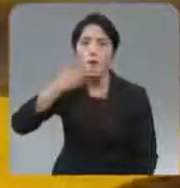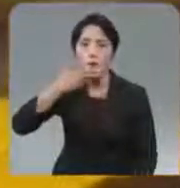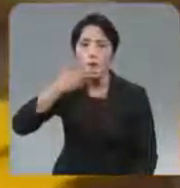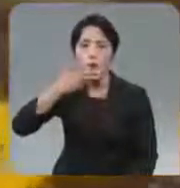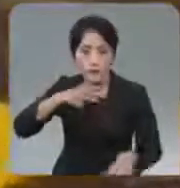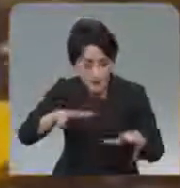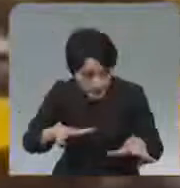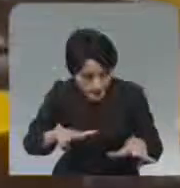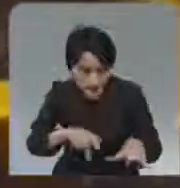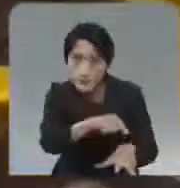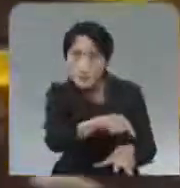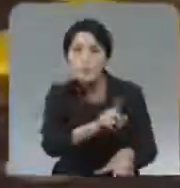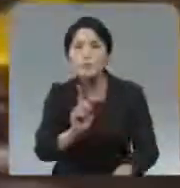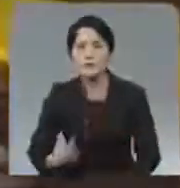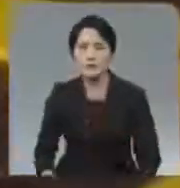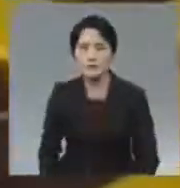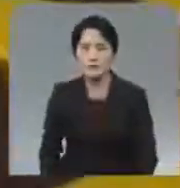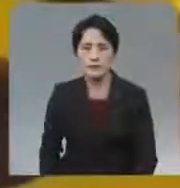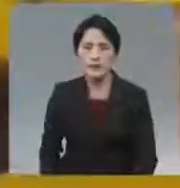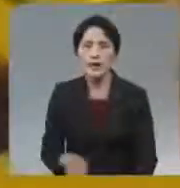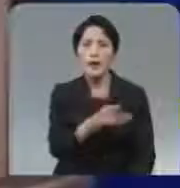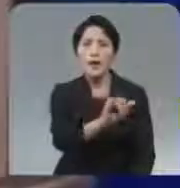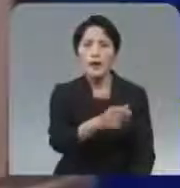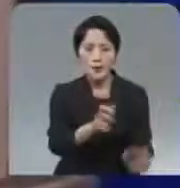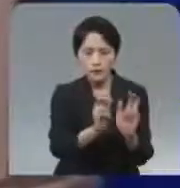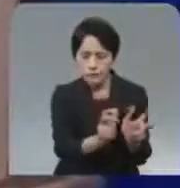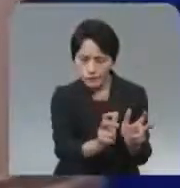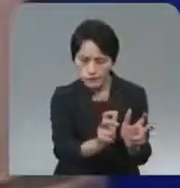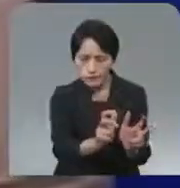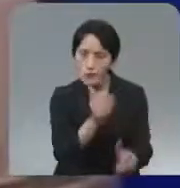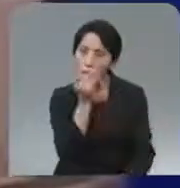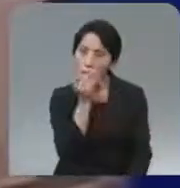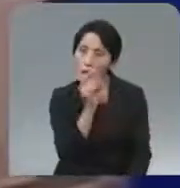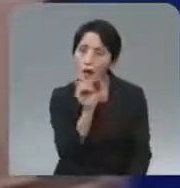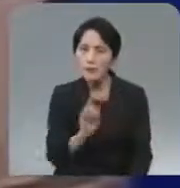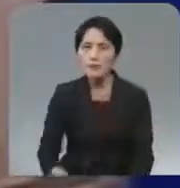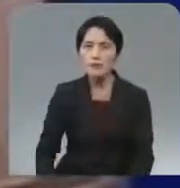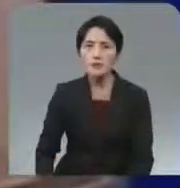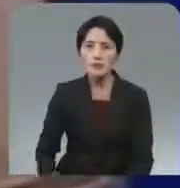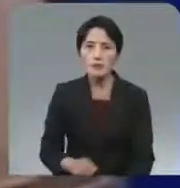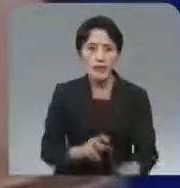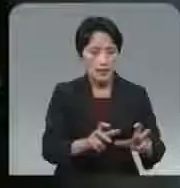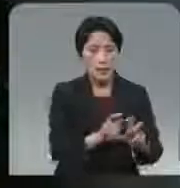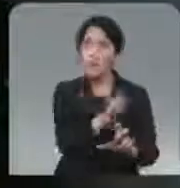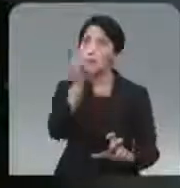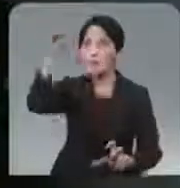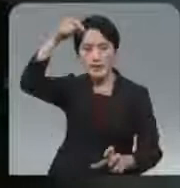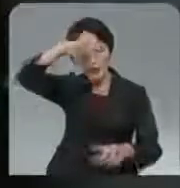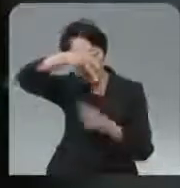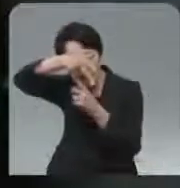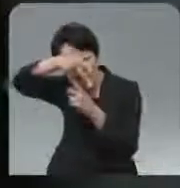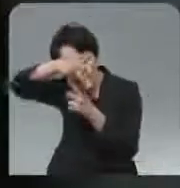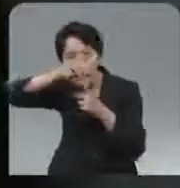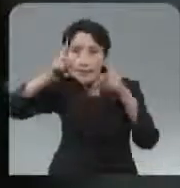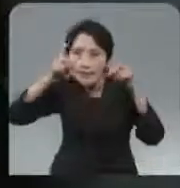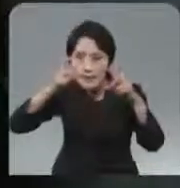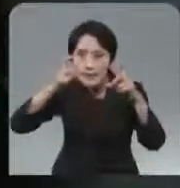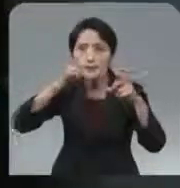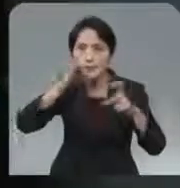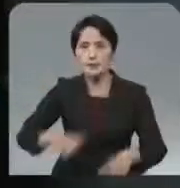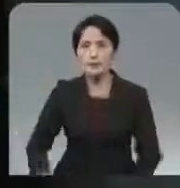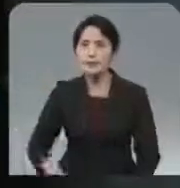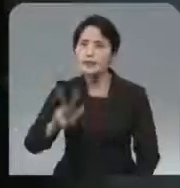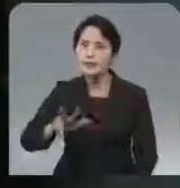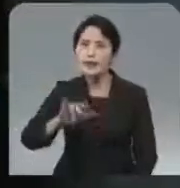直没有迹象显示北韩重启5兆瓦核反应堆。5兆瓦核反应堆是北韩核心核设